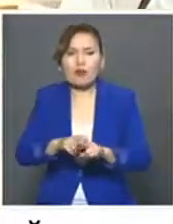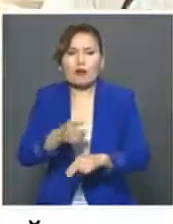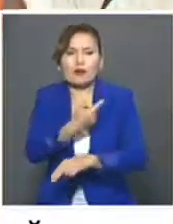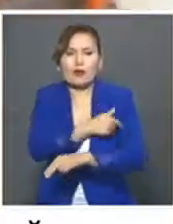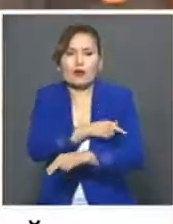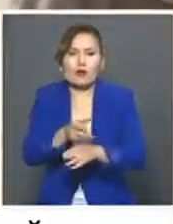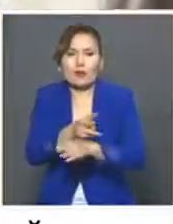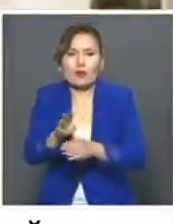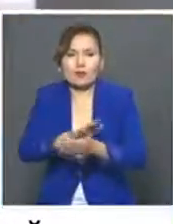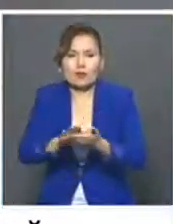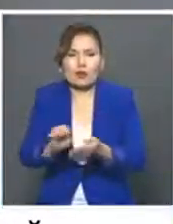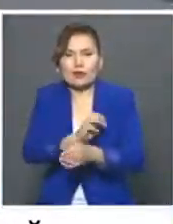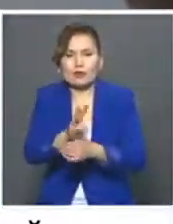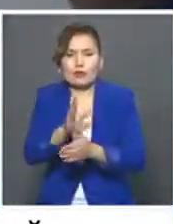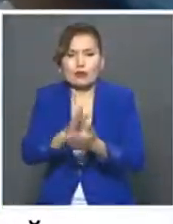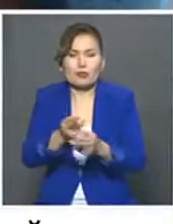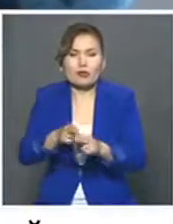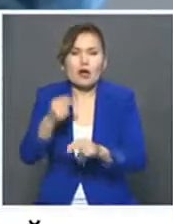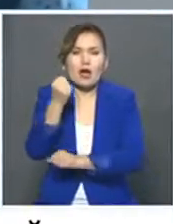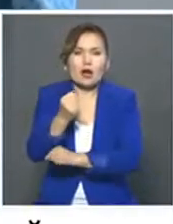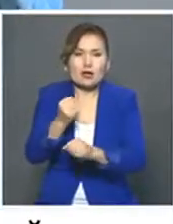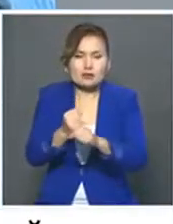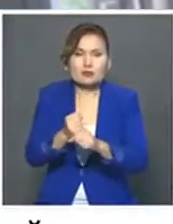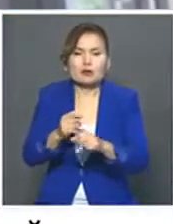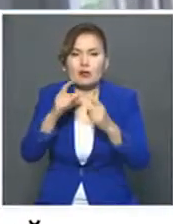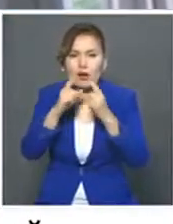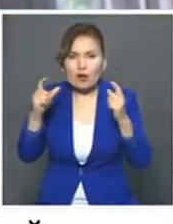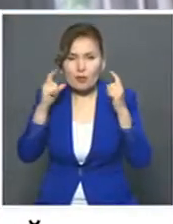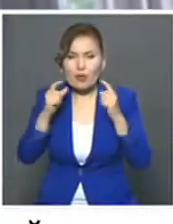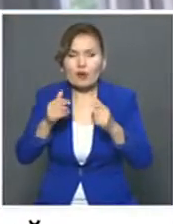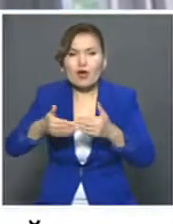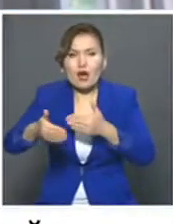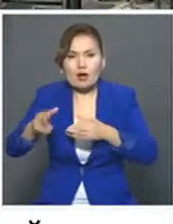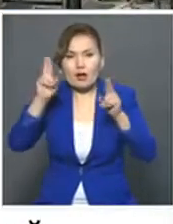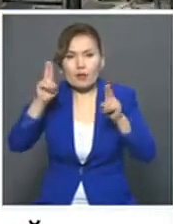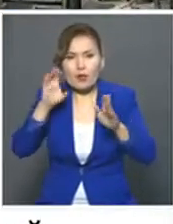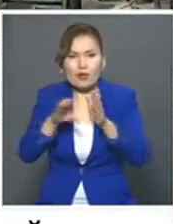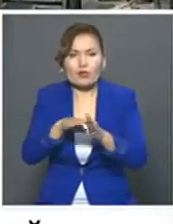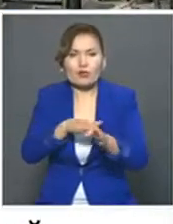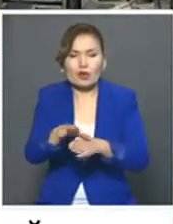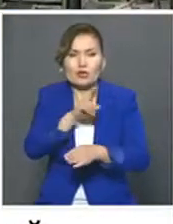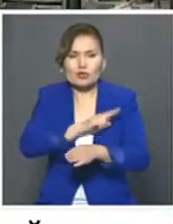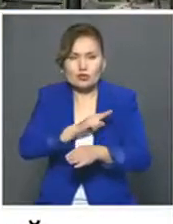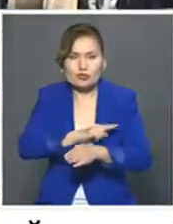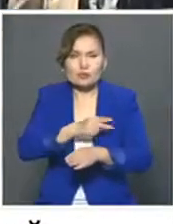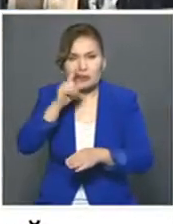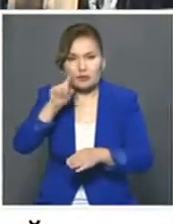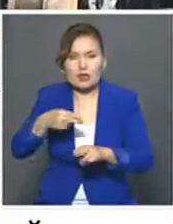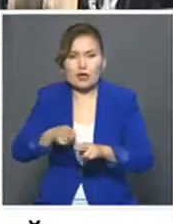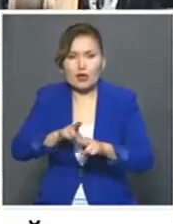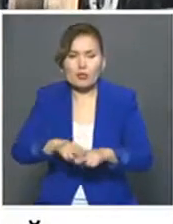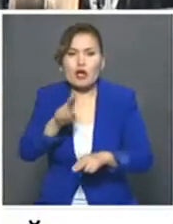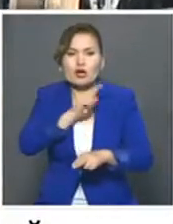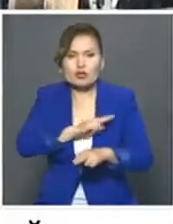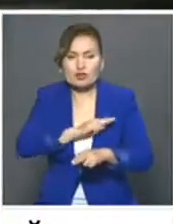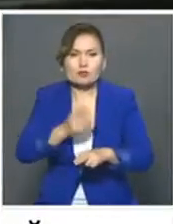залалсыздандыру құралдарымен қамтылыпты. Қызметкерлер медициналық бетперде киіп, арақашықты сақтай отырып жұмыс істеуге дағдыланған. Жұмыс ауқымы да